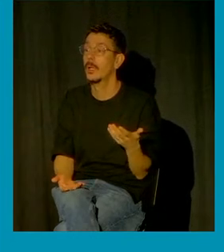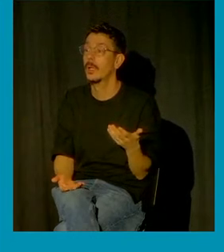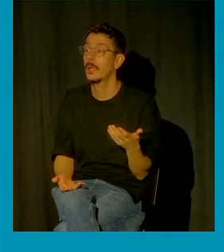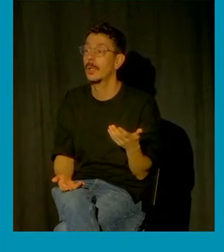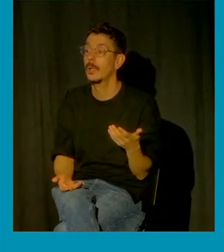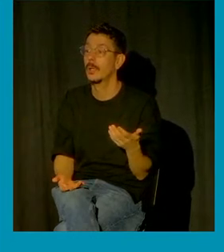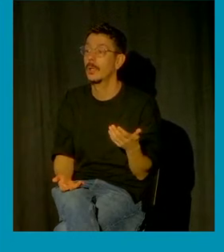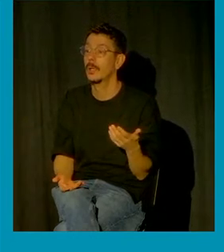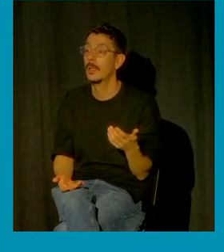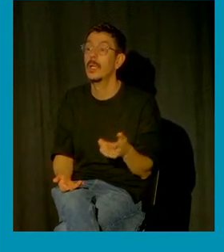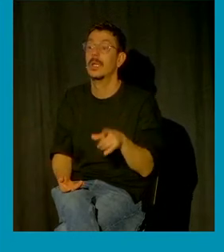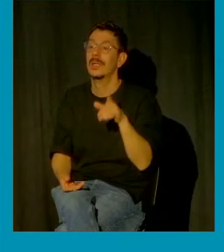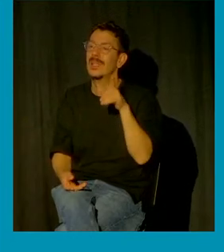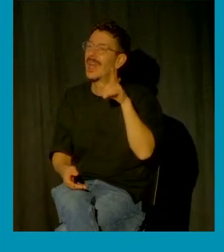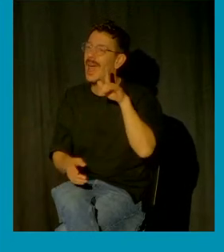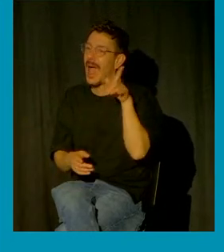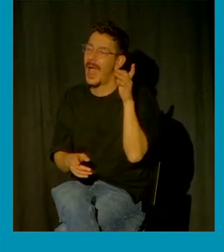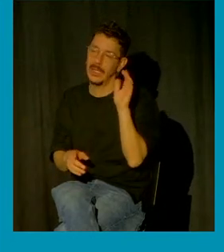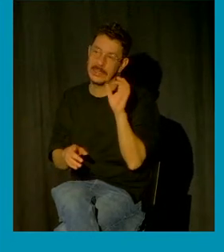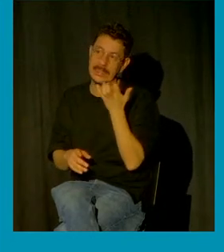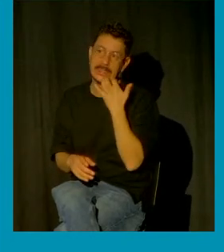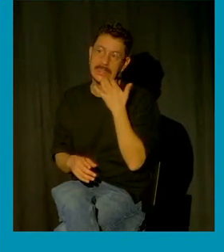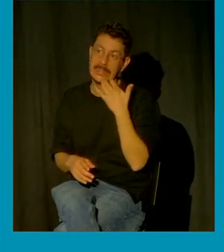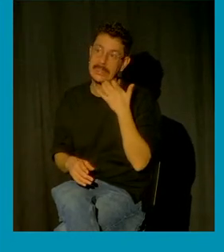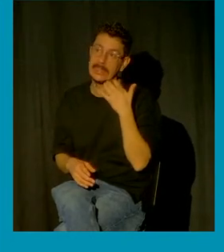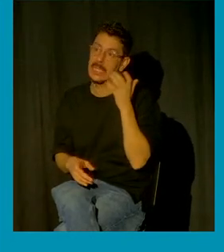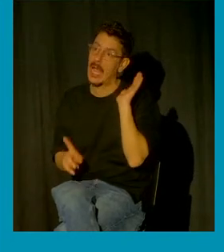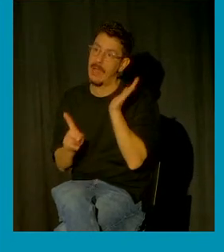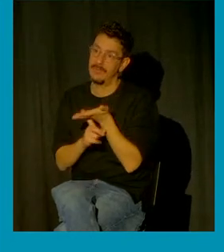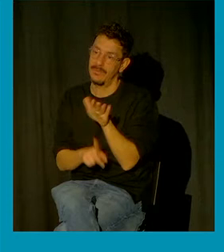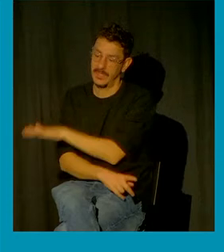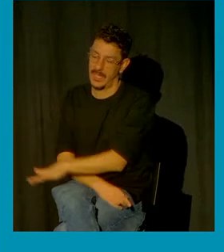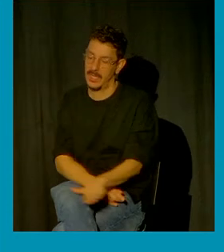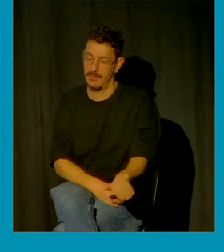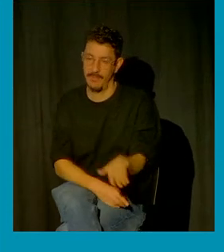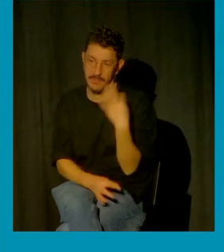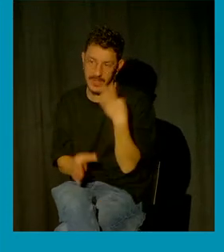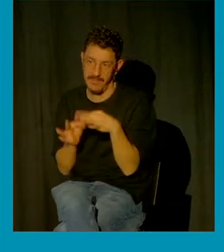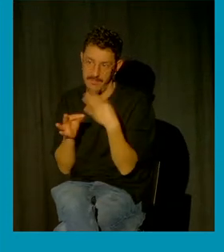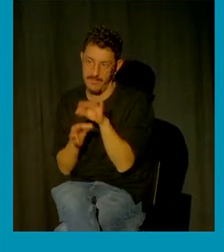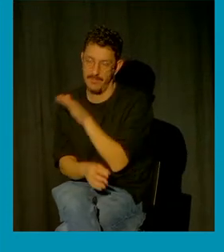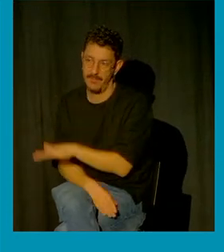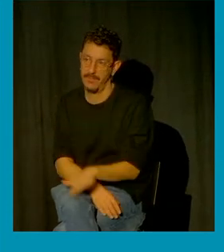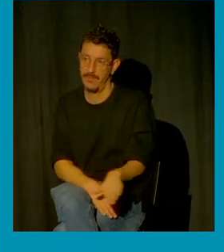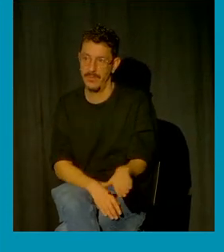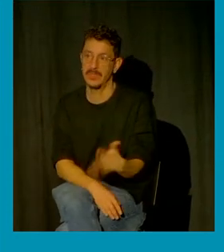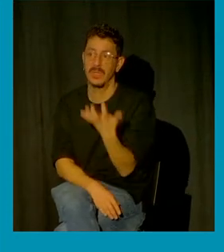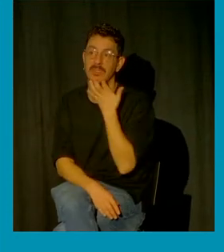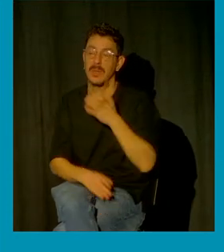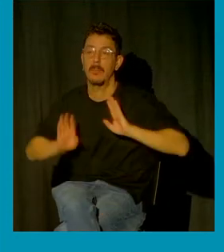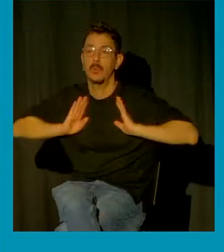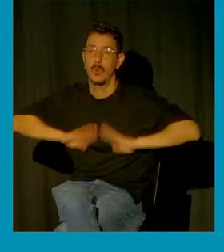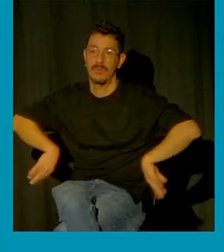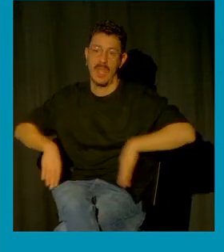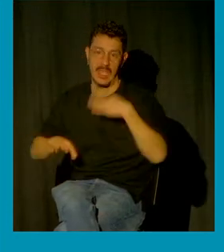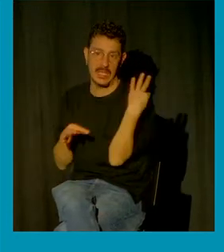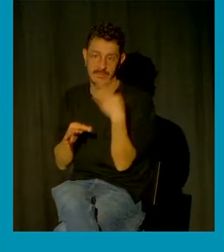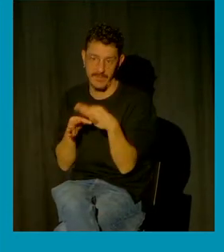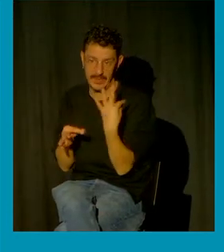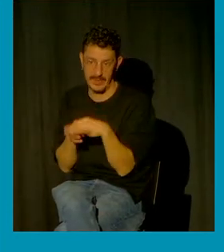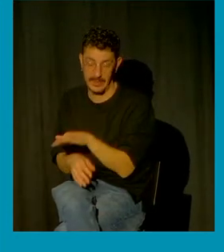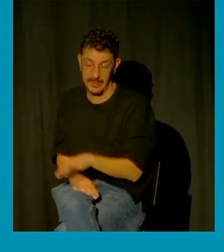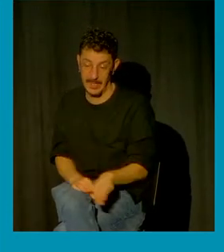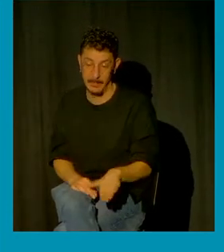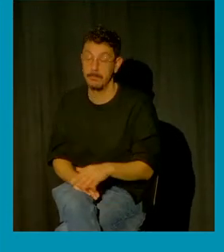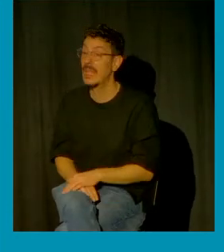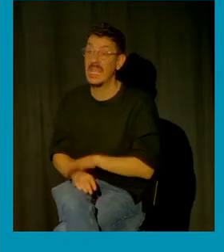aquest cas sobre infants abocades o delimitades en la nomenada pornografia infantil què vol dir